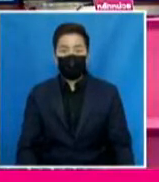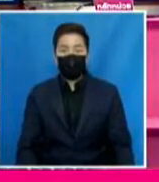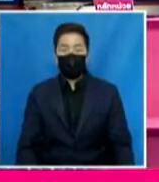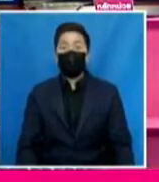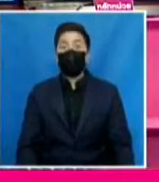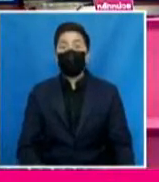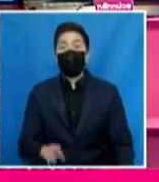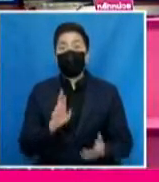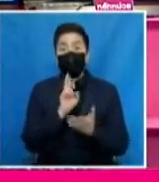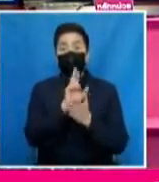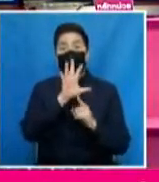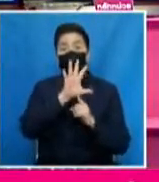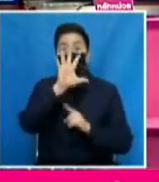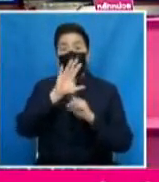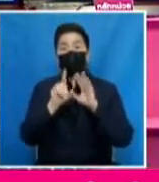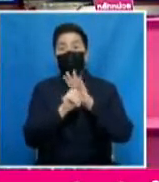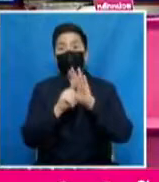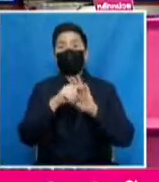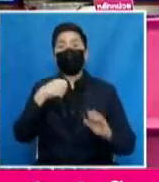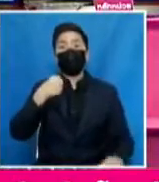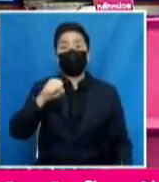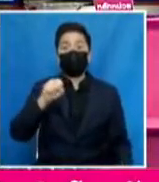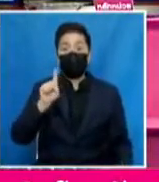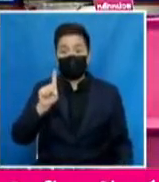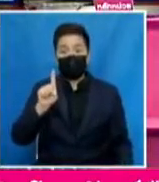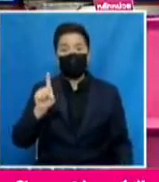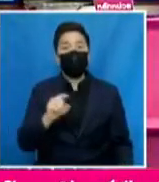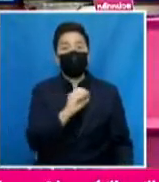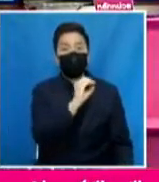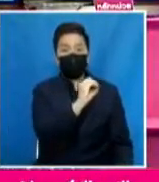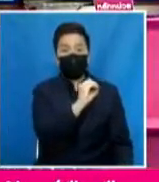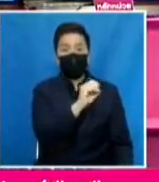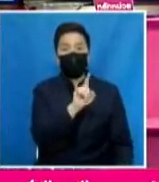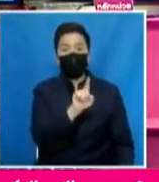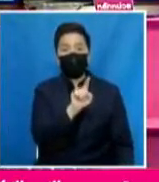ันดับที่5หมุนครั้งที่11เลขที่ออก